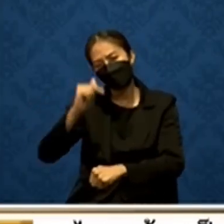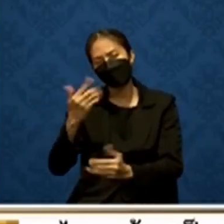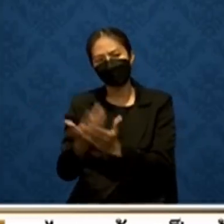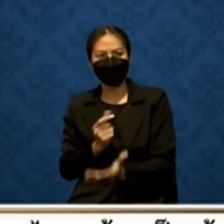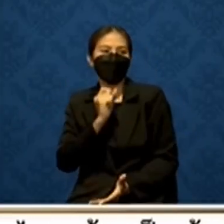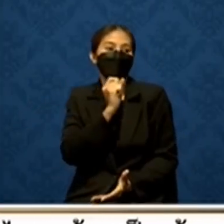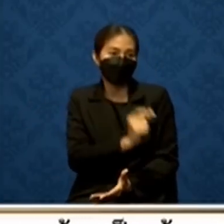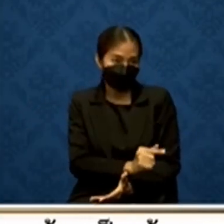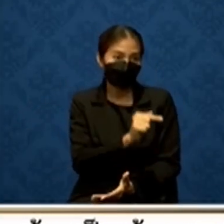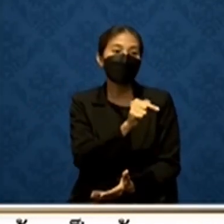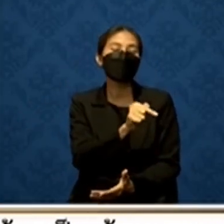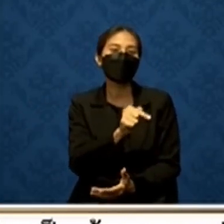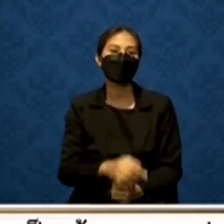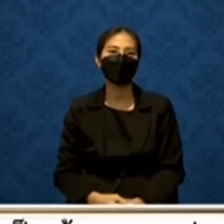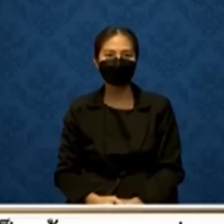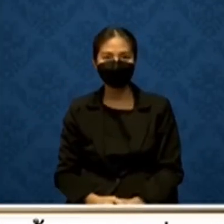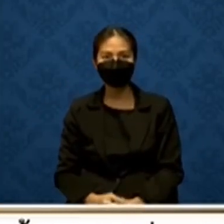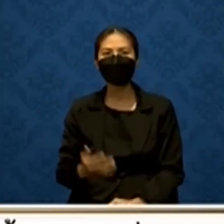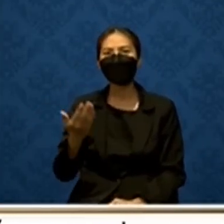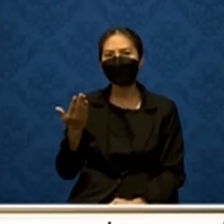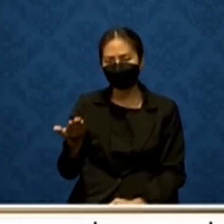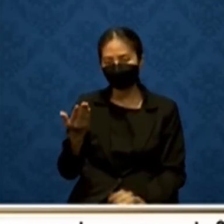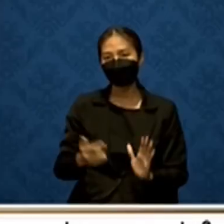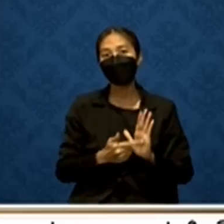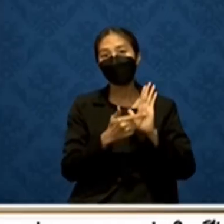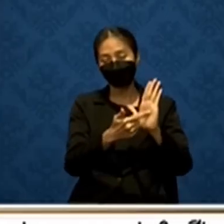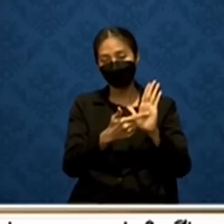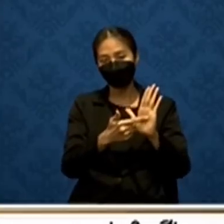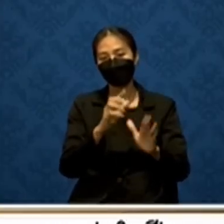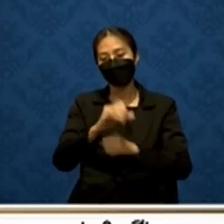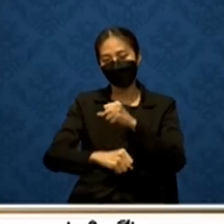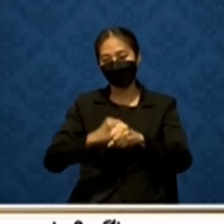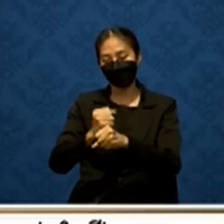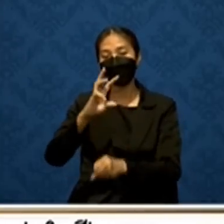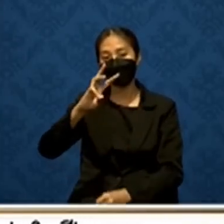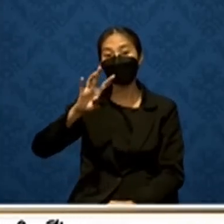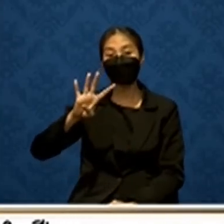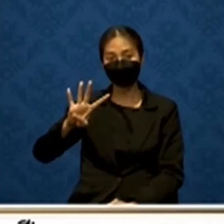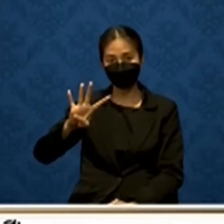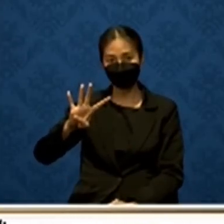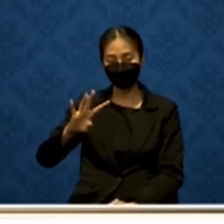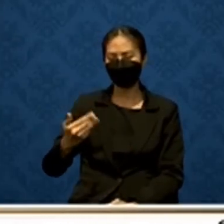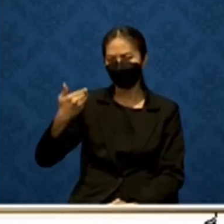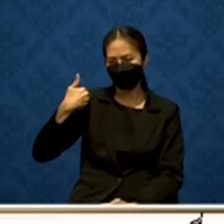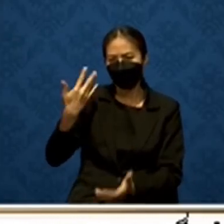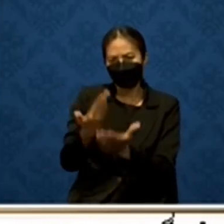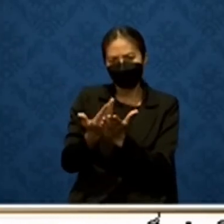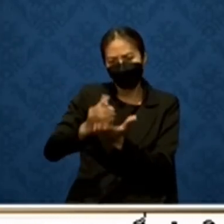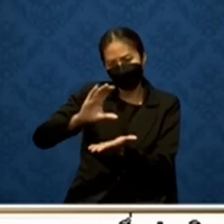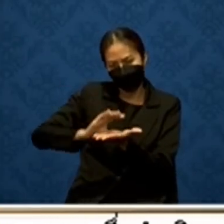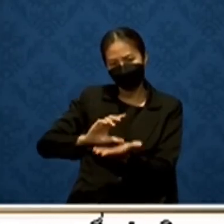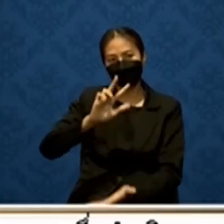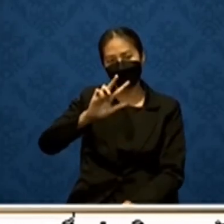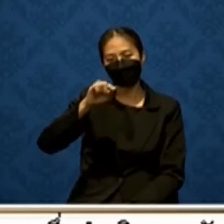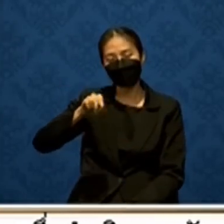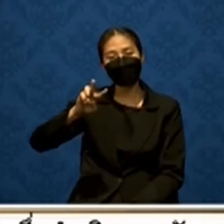ไ้จาให้ประเทศหน้านี้กจะแดงใหเหนยตัอย่างปี 64 นะครับป 64 นี่ เรามีผลการใช้เงาพรมาณอยู่ 3.2